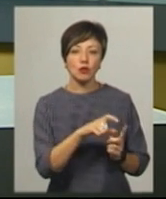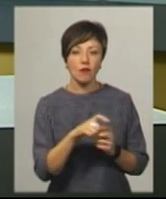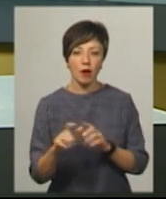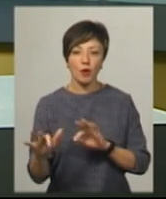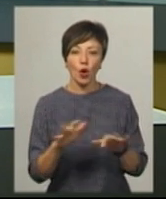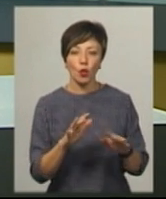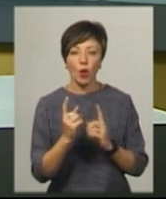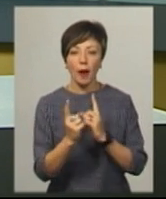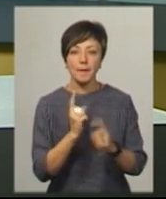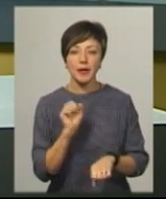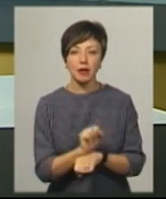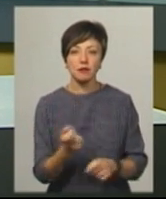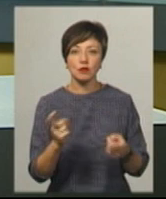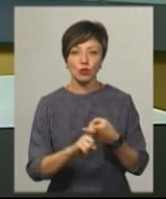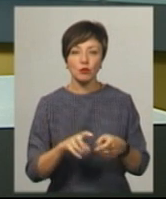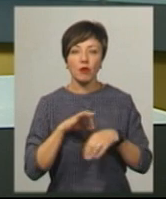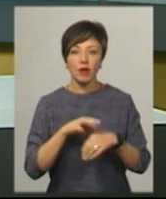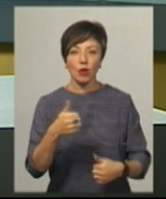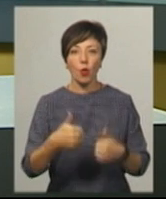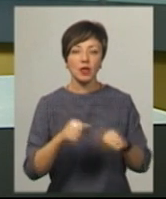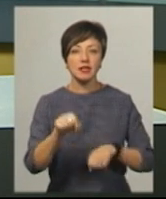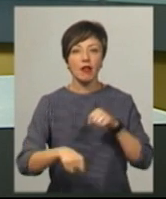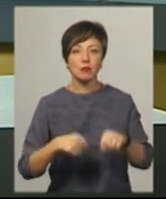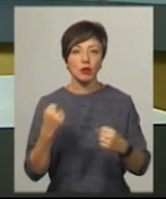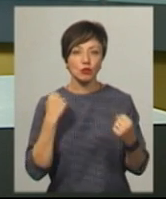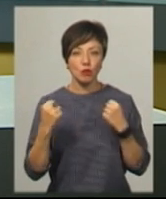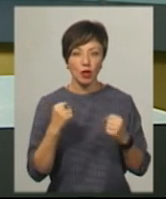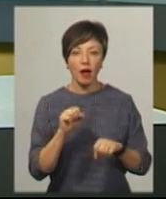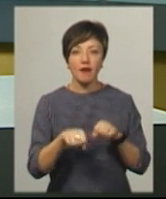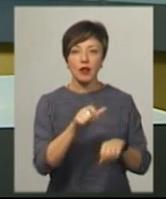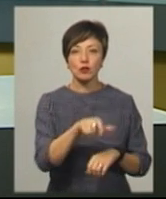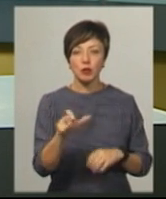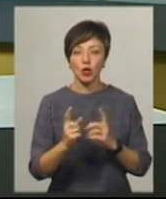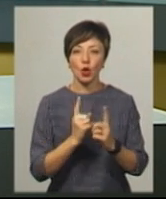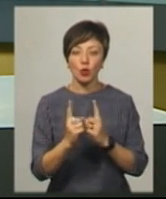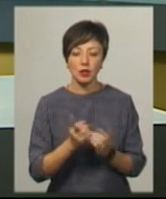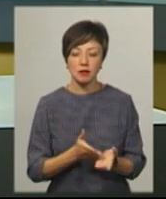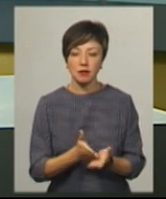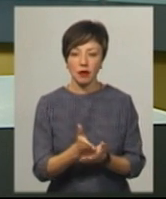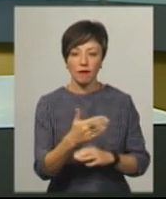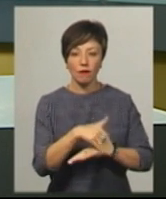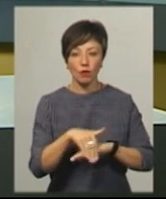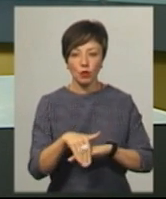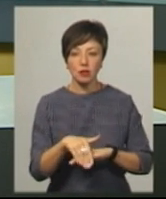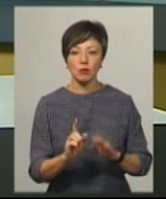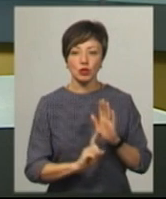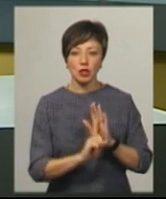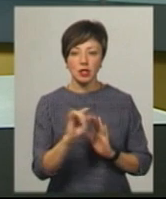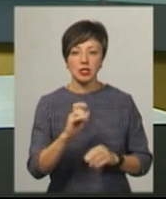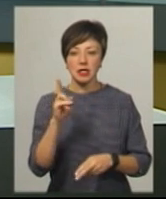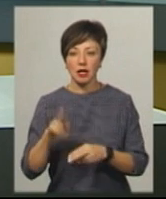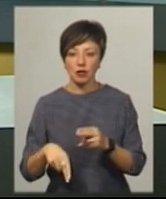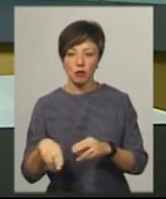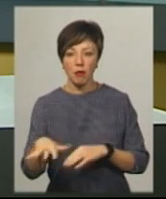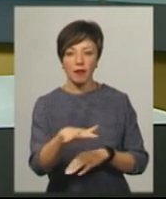рух перекриють у зв'язку з проведенням гонки з велосипедного спорту. Велосипедисти рухатимуться зазначеними вулицями, починаючи і